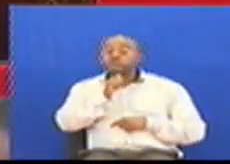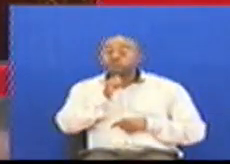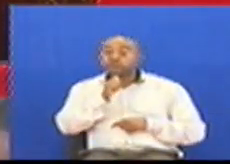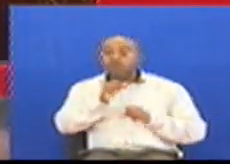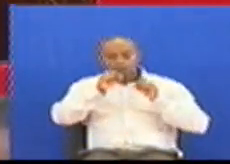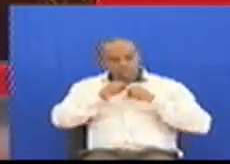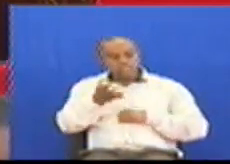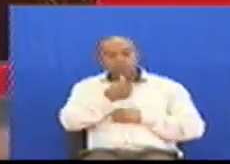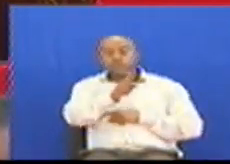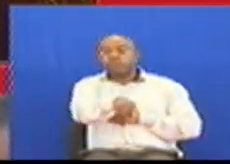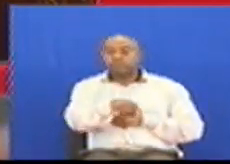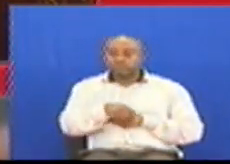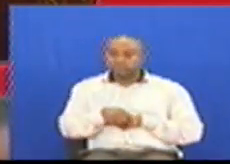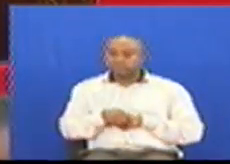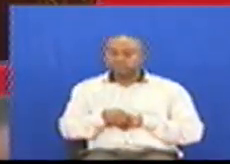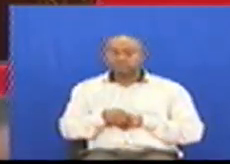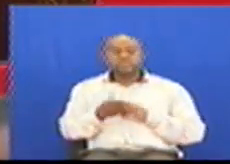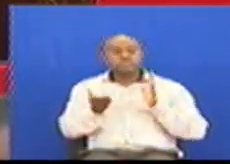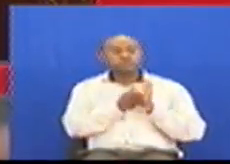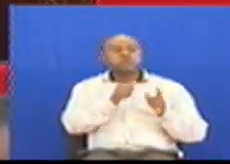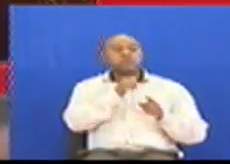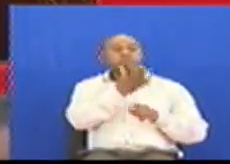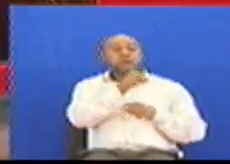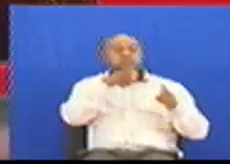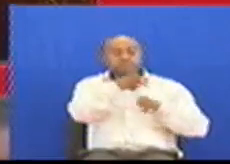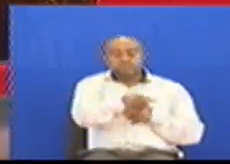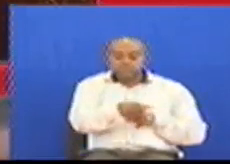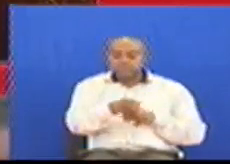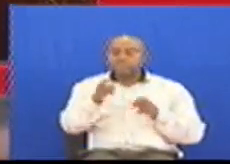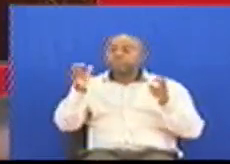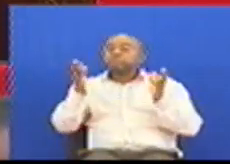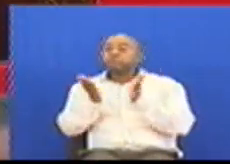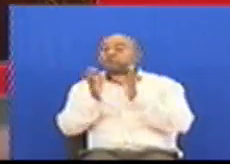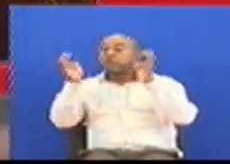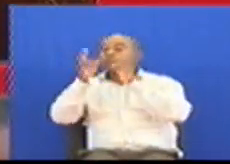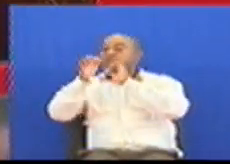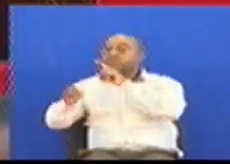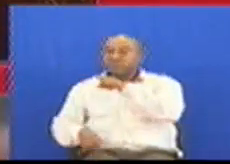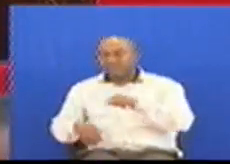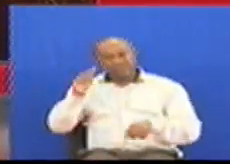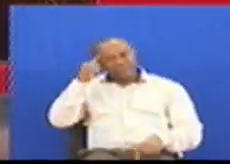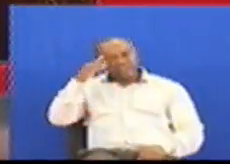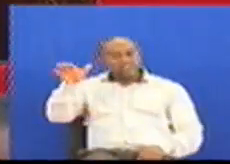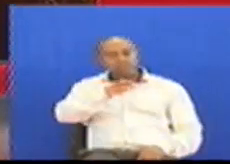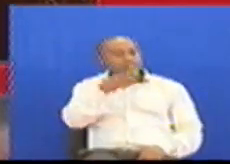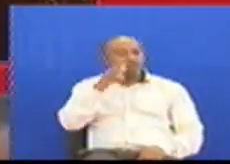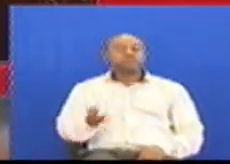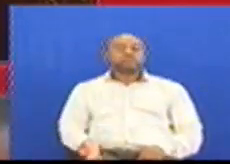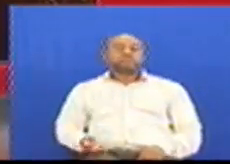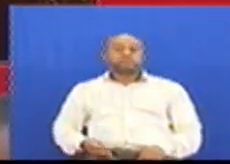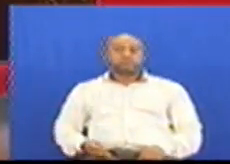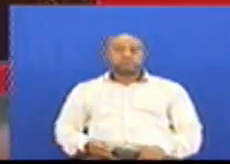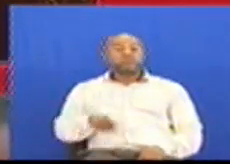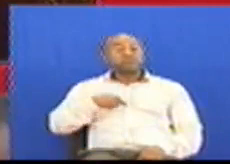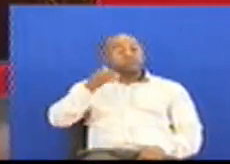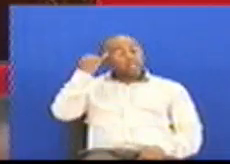wapate maji. Sasa shule imekatwa maji, shule imekatwa umeme, mazingira yakoje hapo? Mimi nashauri tupeleke